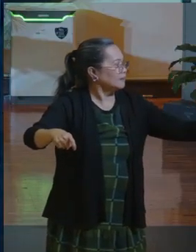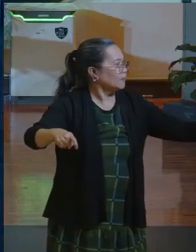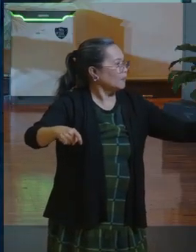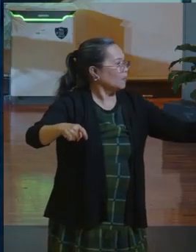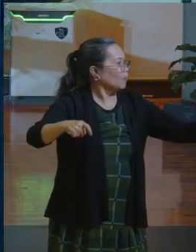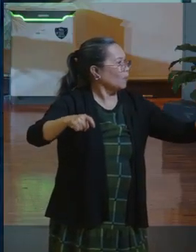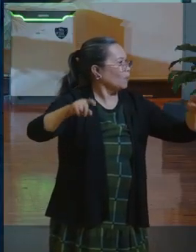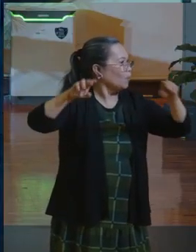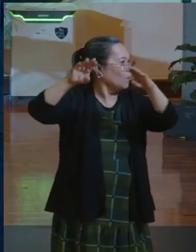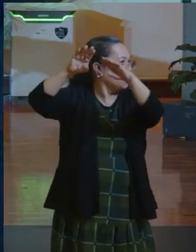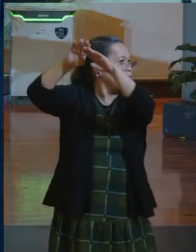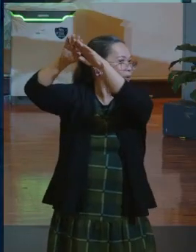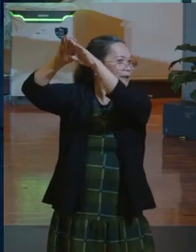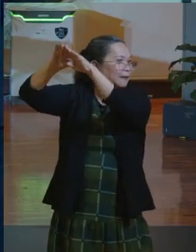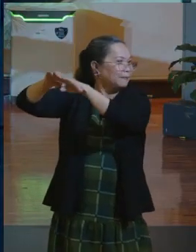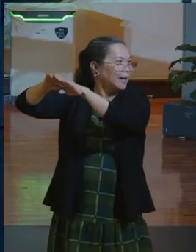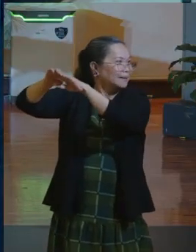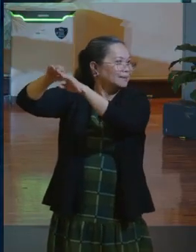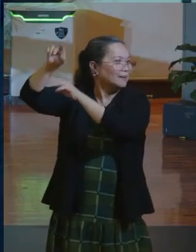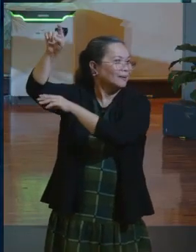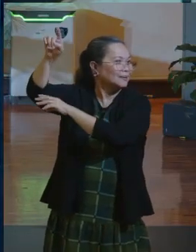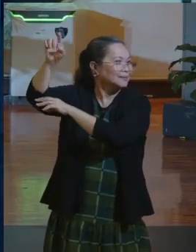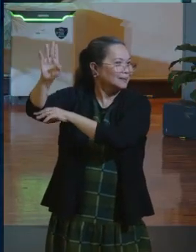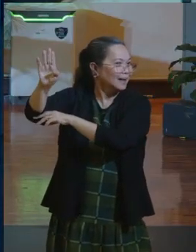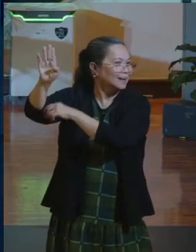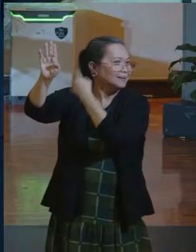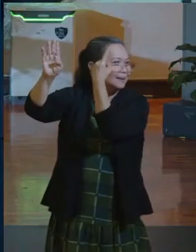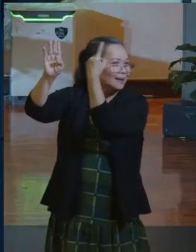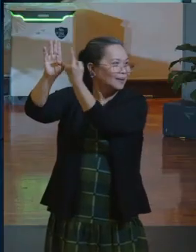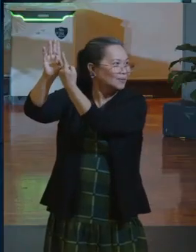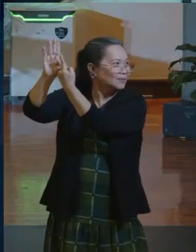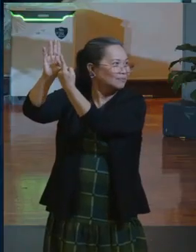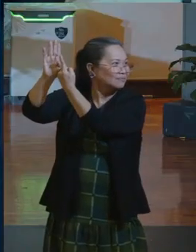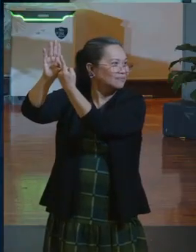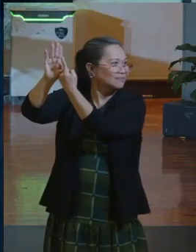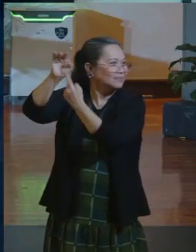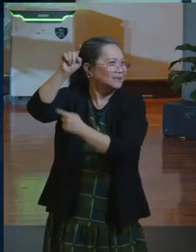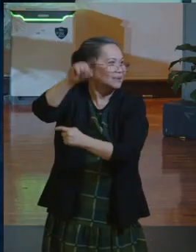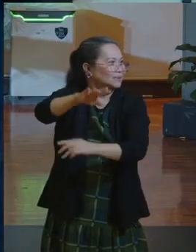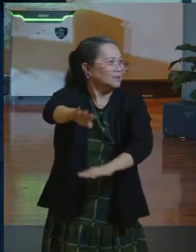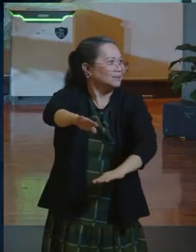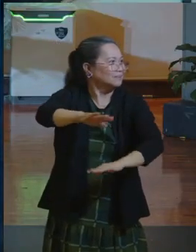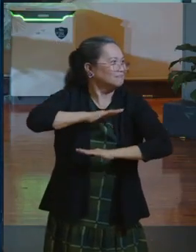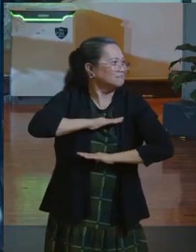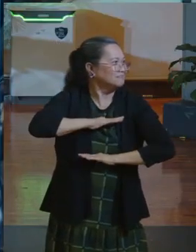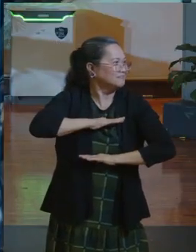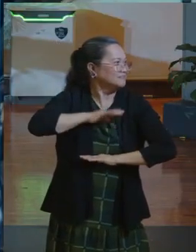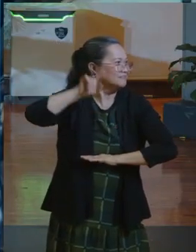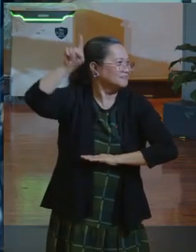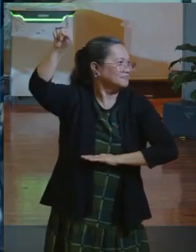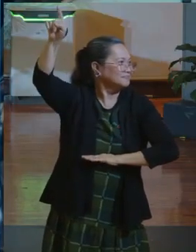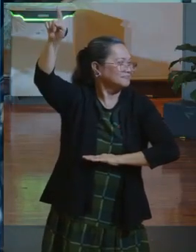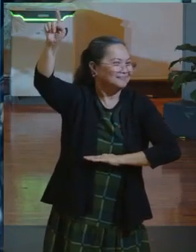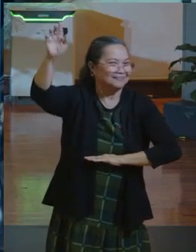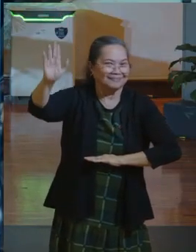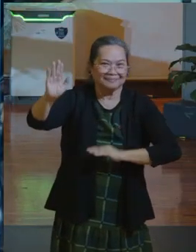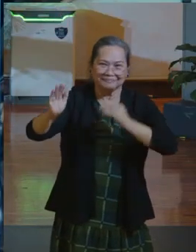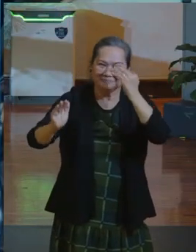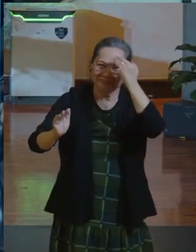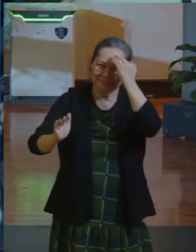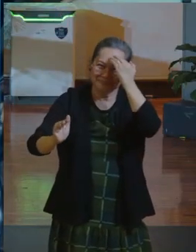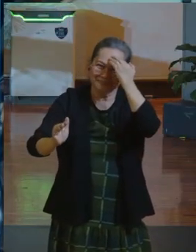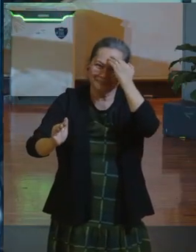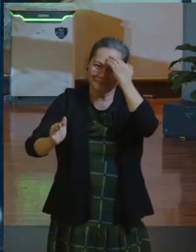umasa sa Diyos lamang. Kailangang maging kontento. Sabi na ni Paul sa Philippians 4:12, I know how to be